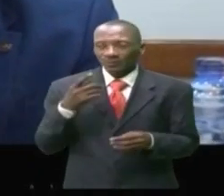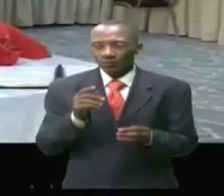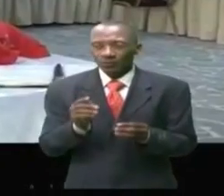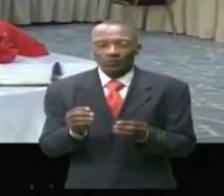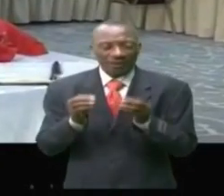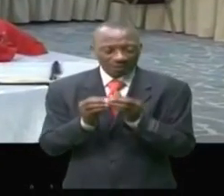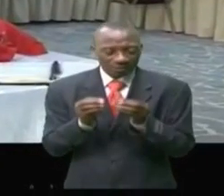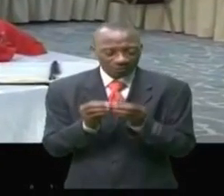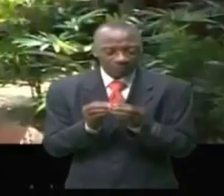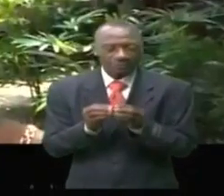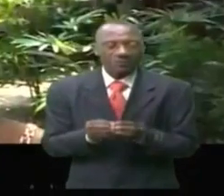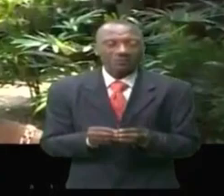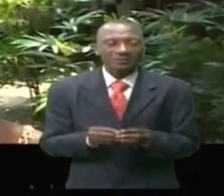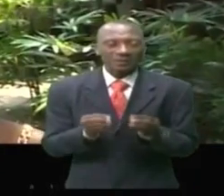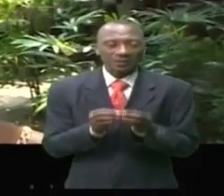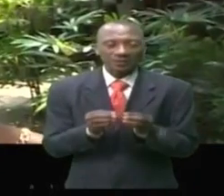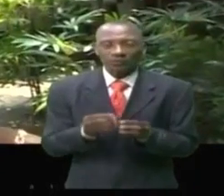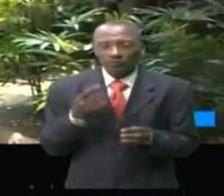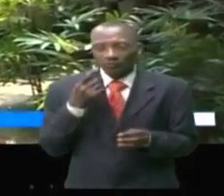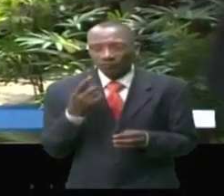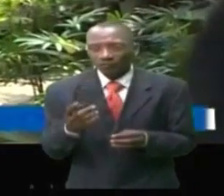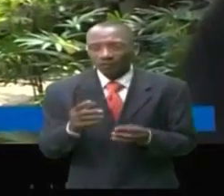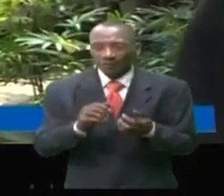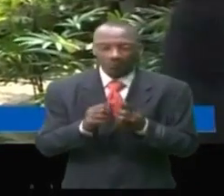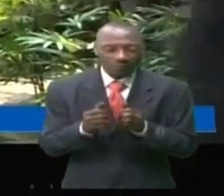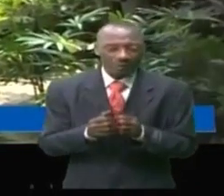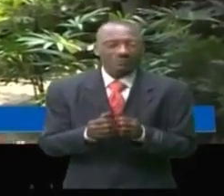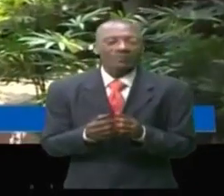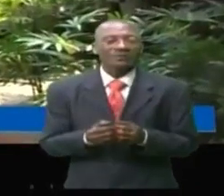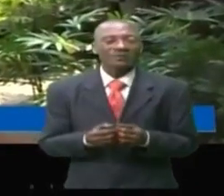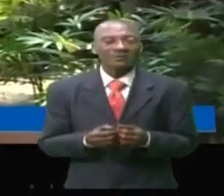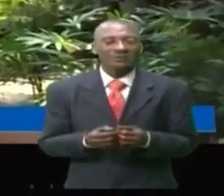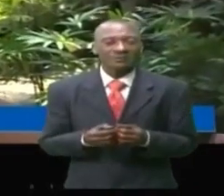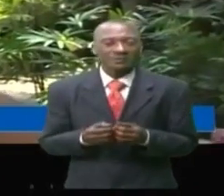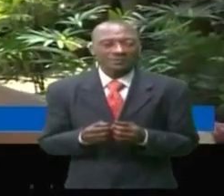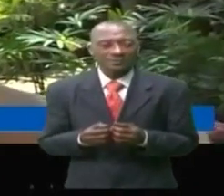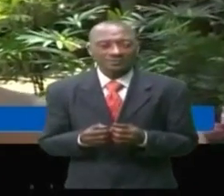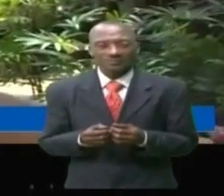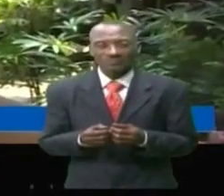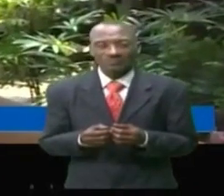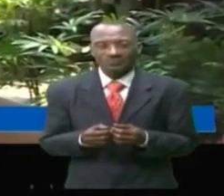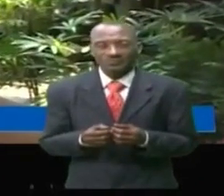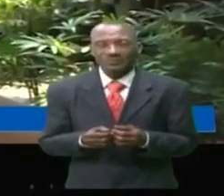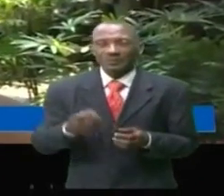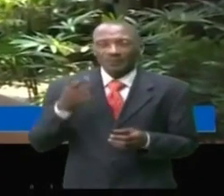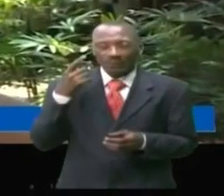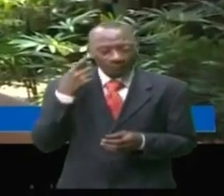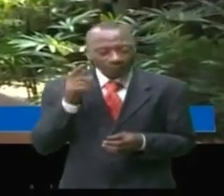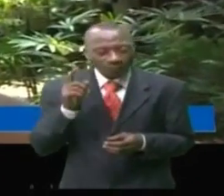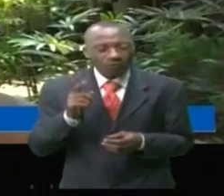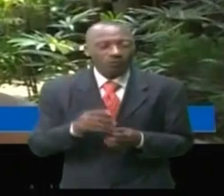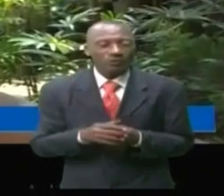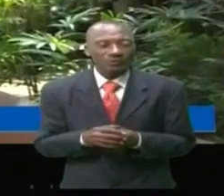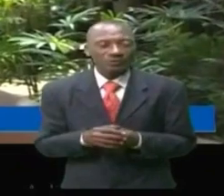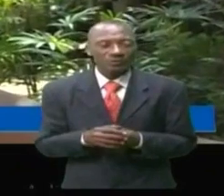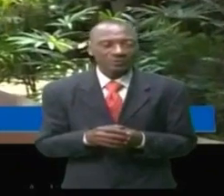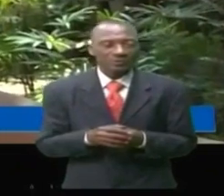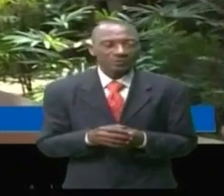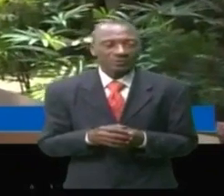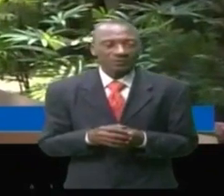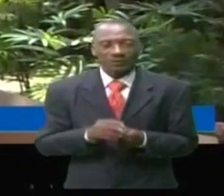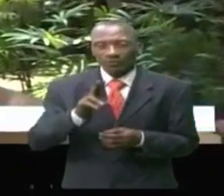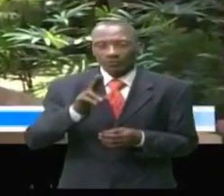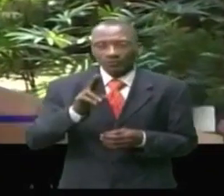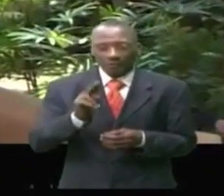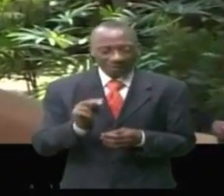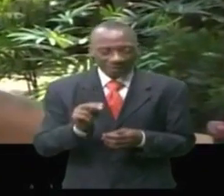la politique de l'habitat. Merci madame. Il faut dire que dans le cadre de la réforme foncière RDC, ONU Habitat, le programme des